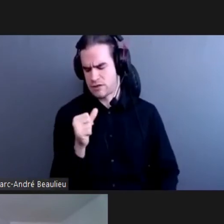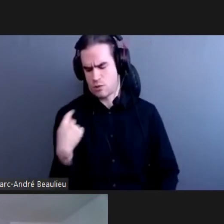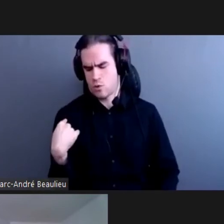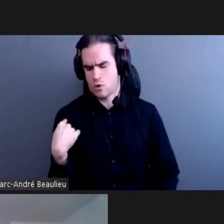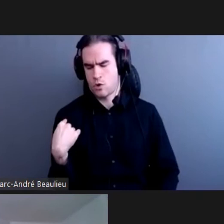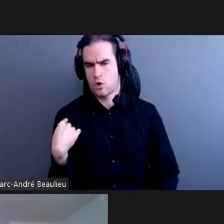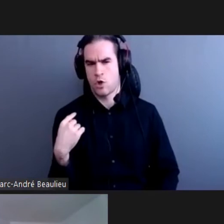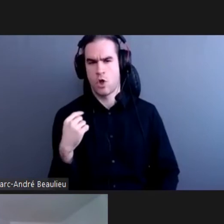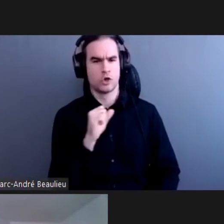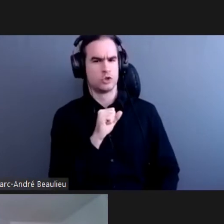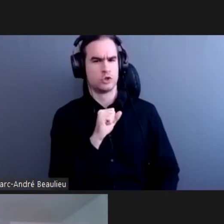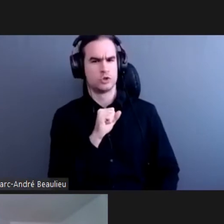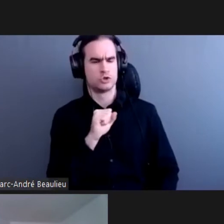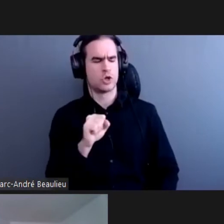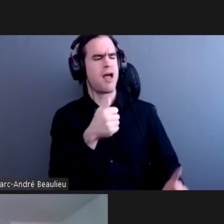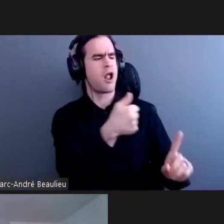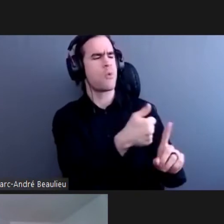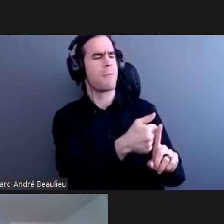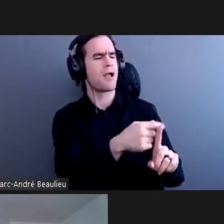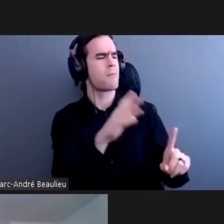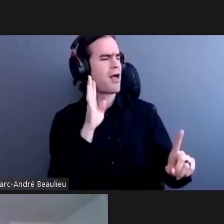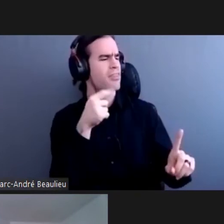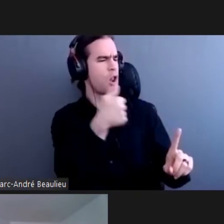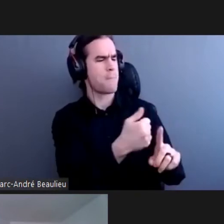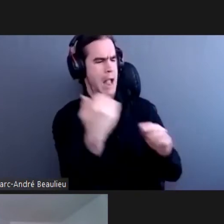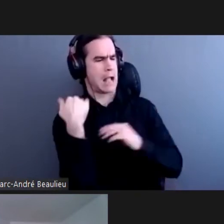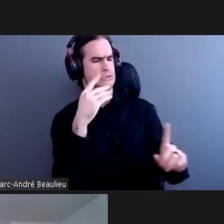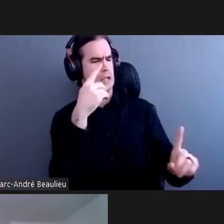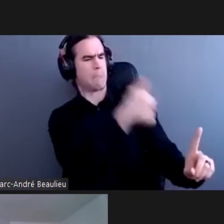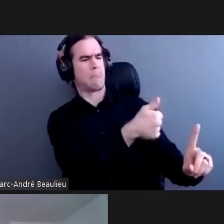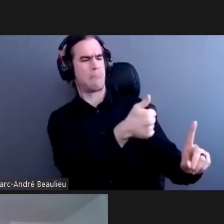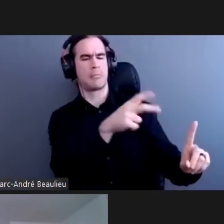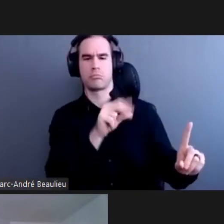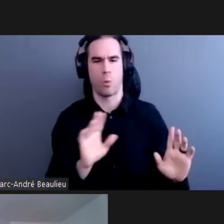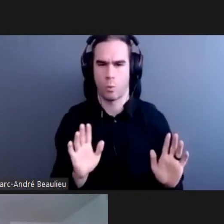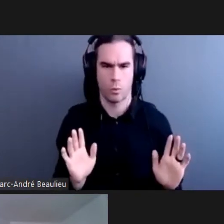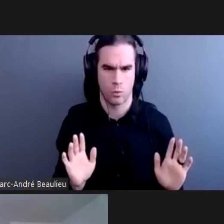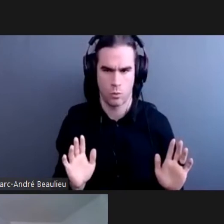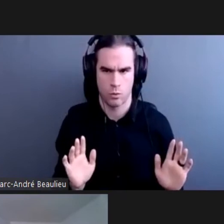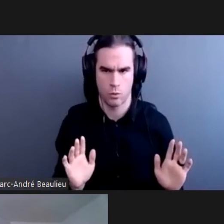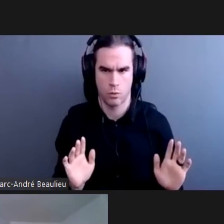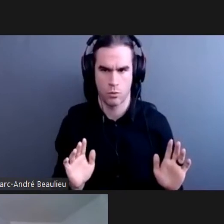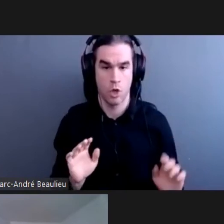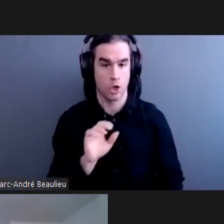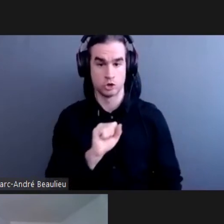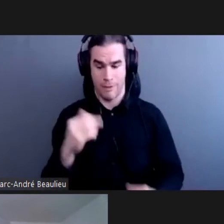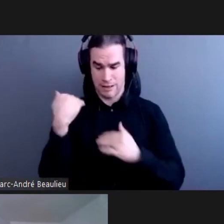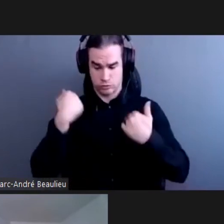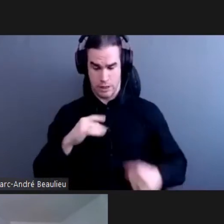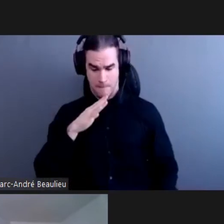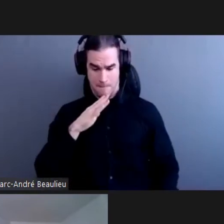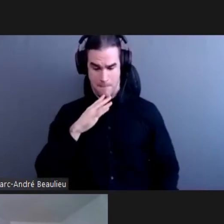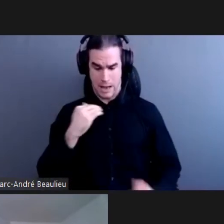la responsabilité de la personne qui a de la difficulté à entendre, de comprendre, et c'est pas juste la responsabilité de la personne qui parle à se